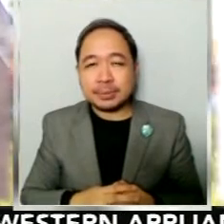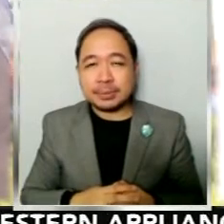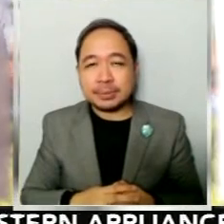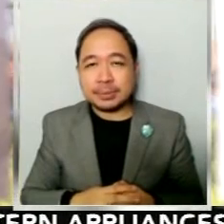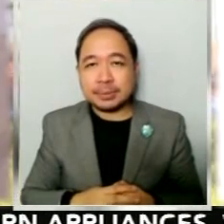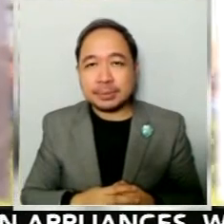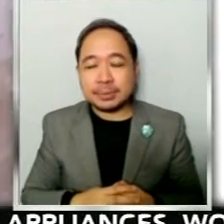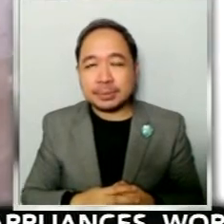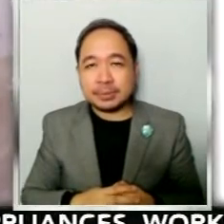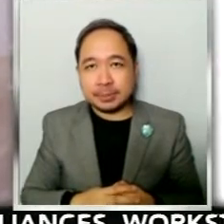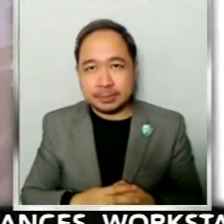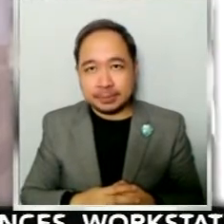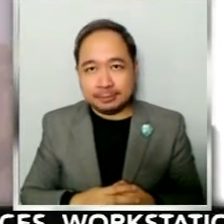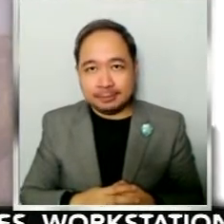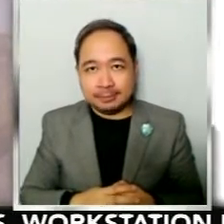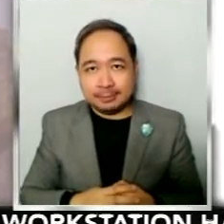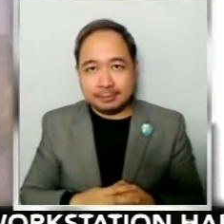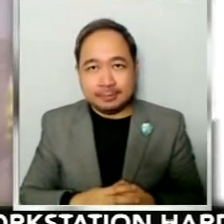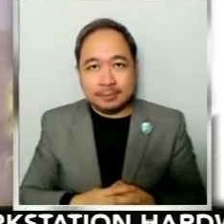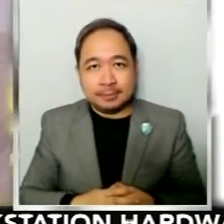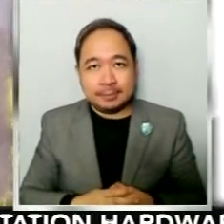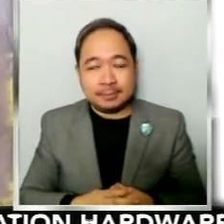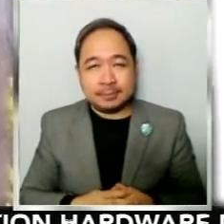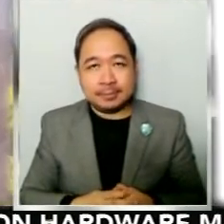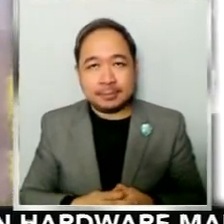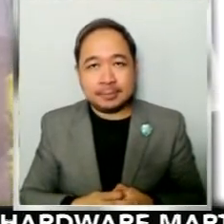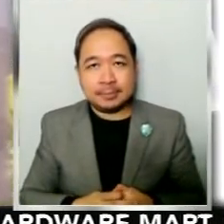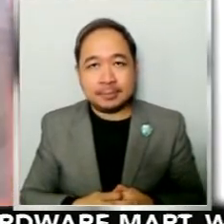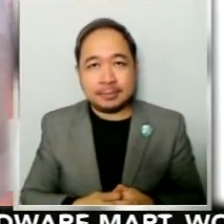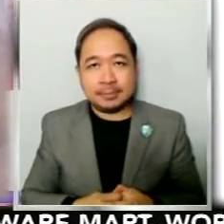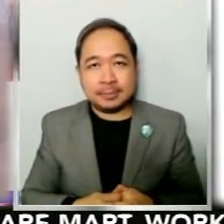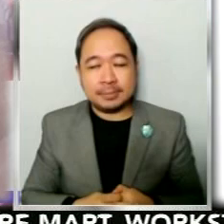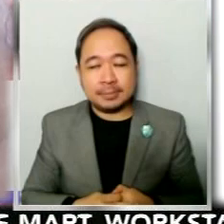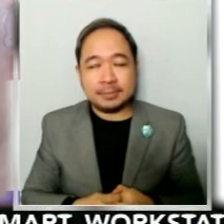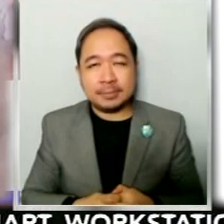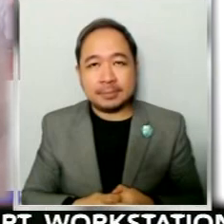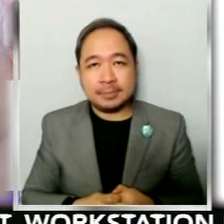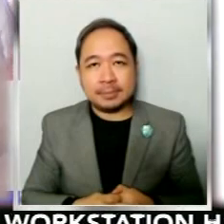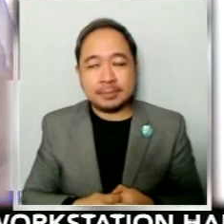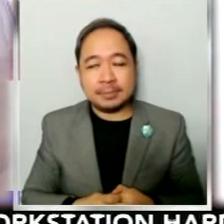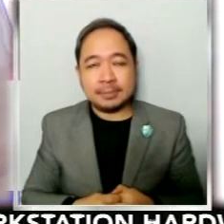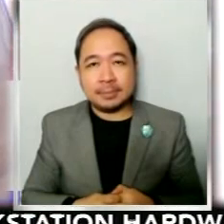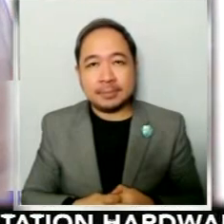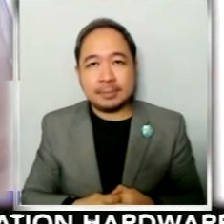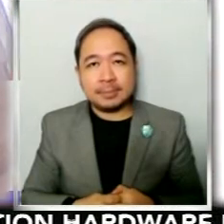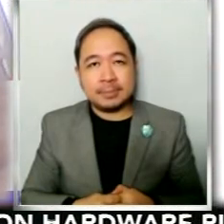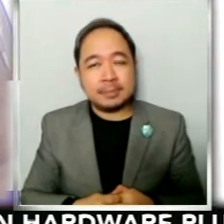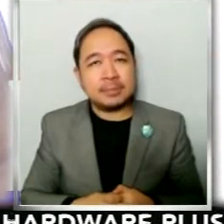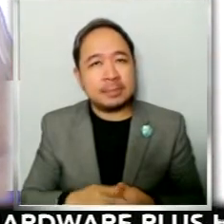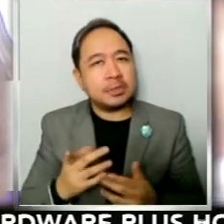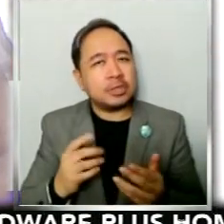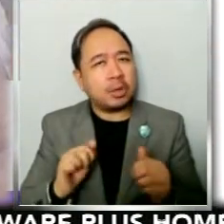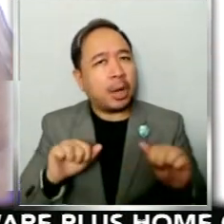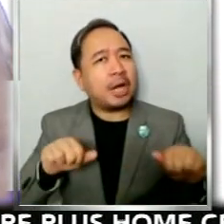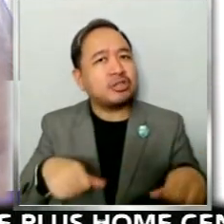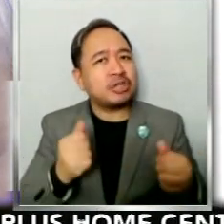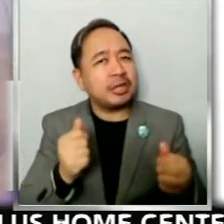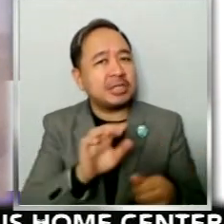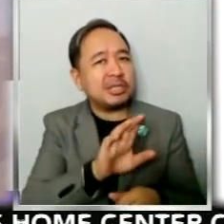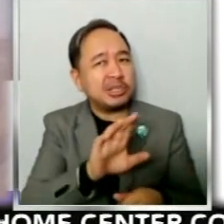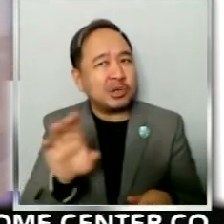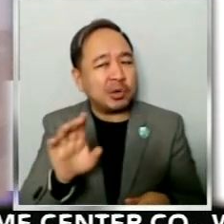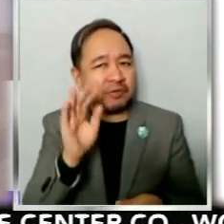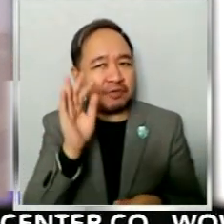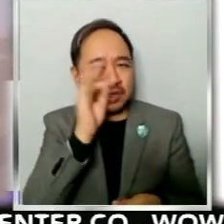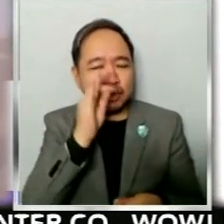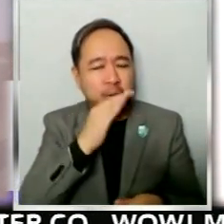Sikapin natin na maging pinakamahusay na uri ng ating mga sarili. Na maging Pilipino na